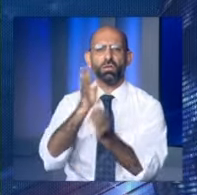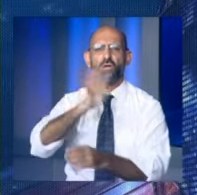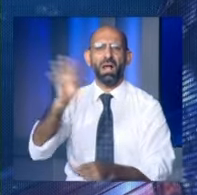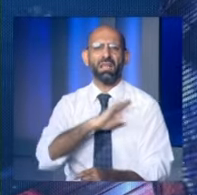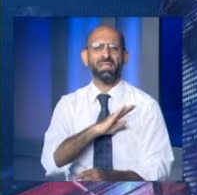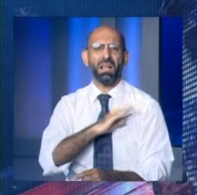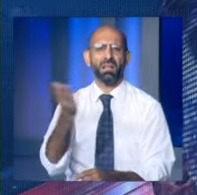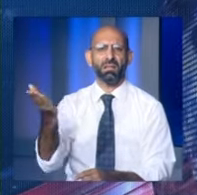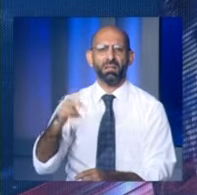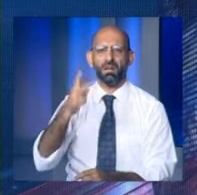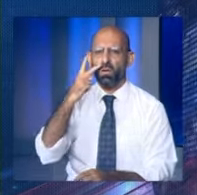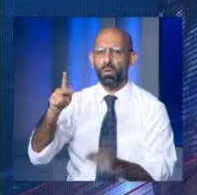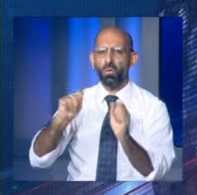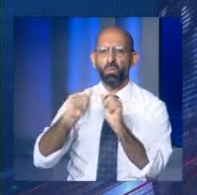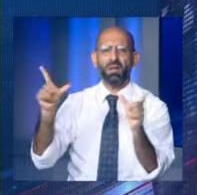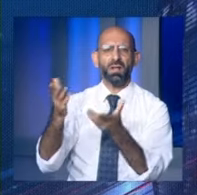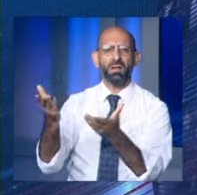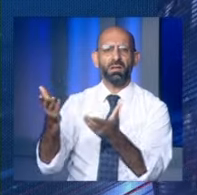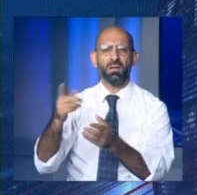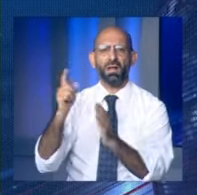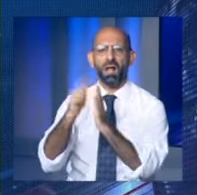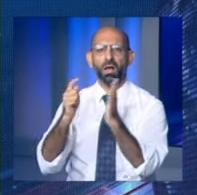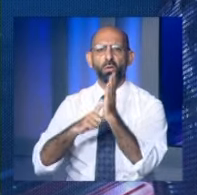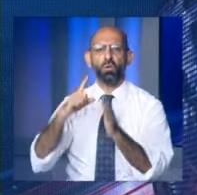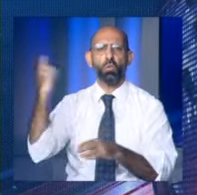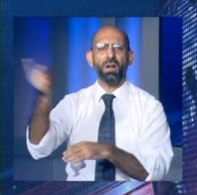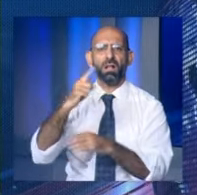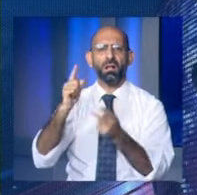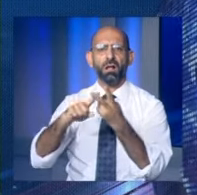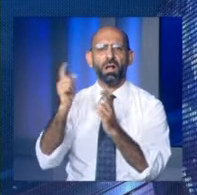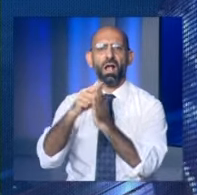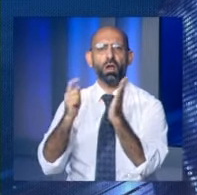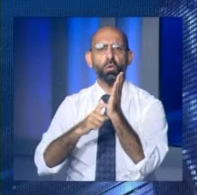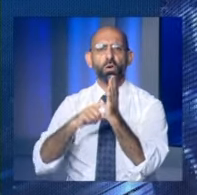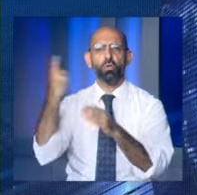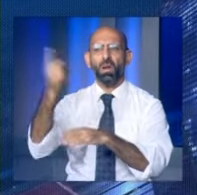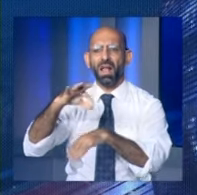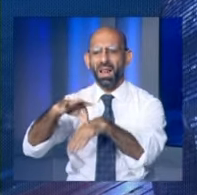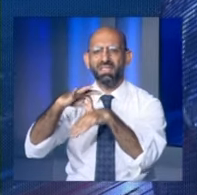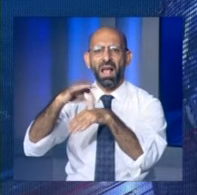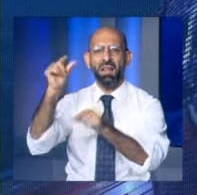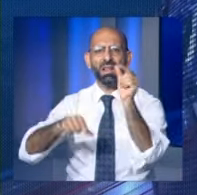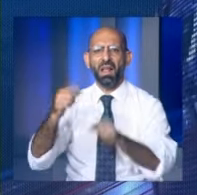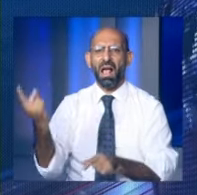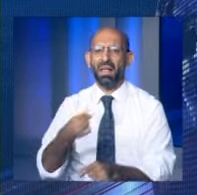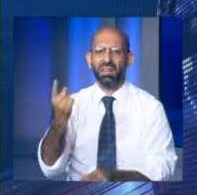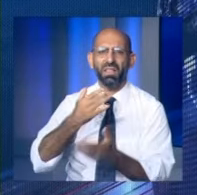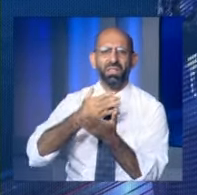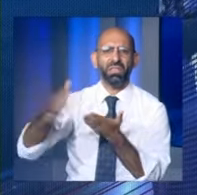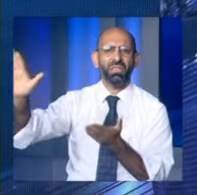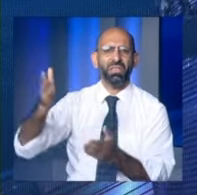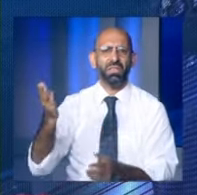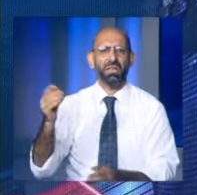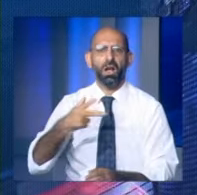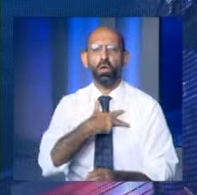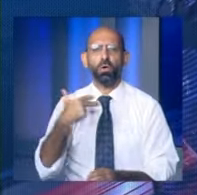مدرسة التابعين شرق غزة، ووصفتها بدليل واضح على الاستخفاف بأحكام القانون الدولي والقانون الدولي الإنساني. أضافت